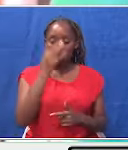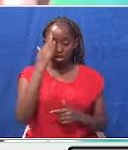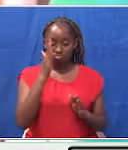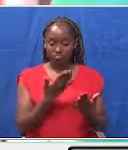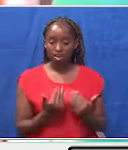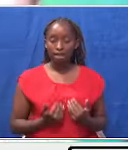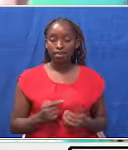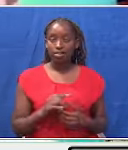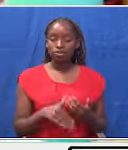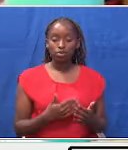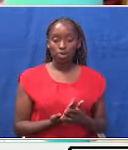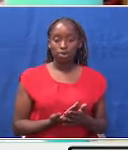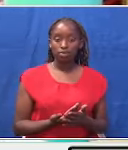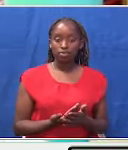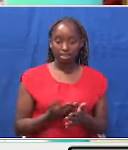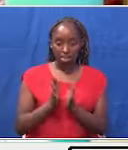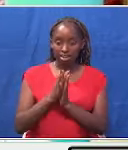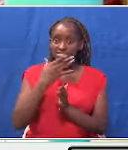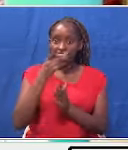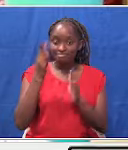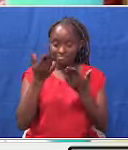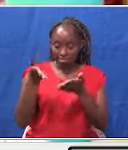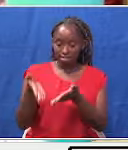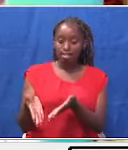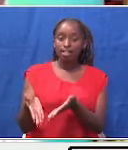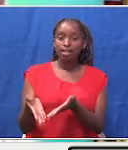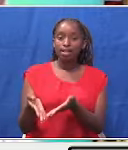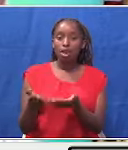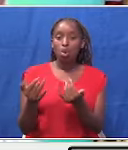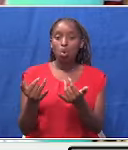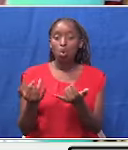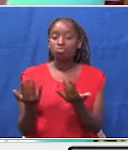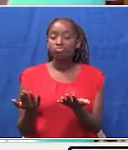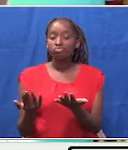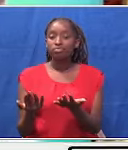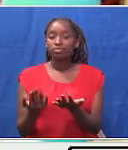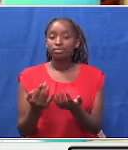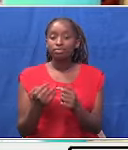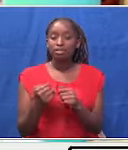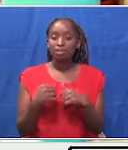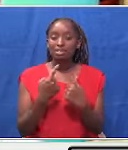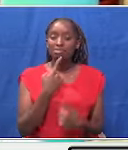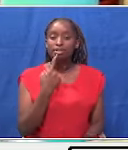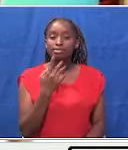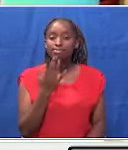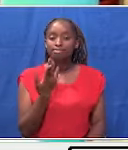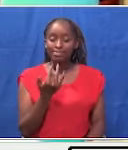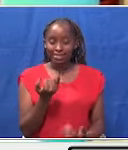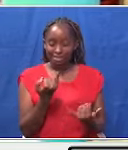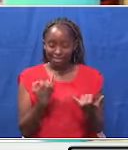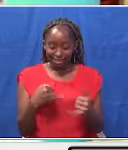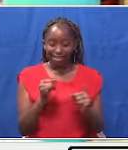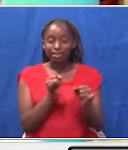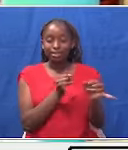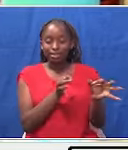Tubei. Na ni ndio huyu. Kwa hivyo, nilikuwa nasema hiyo, kueleza nyinyi wote,